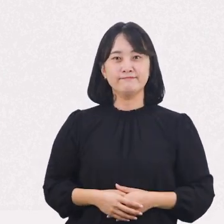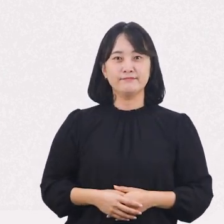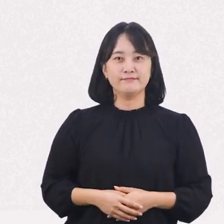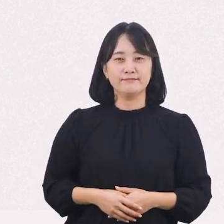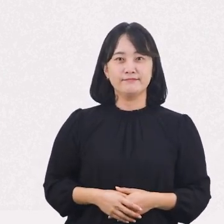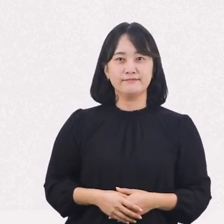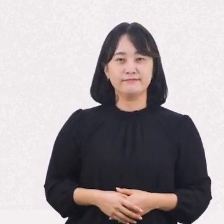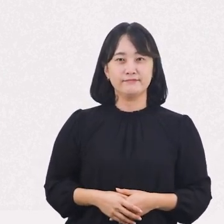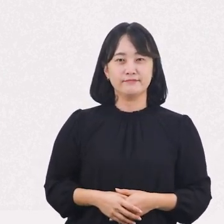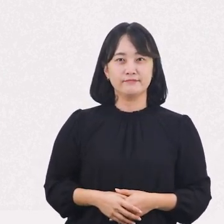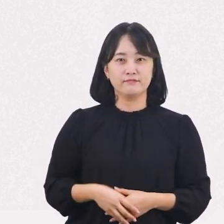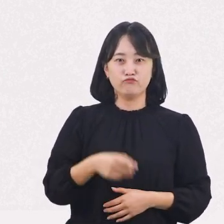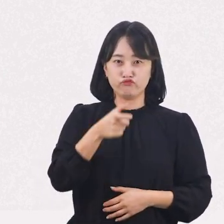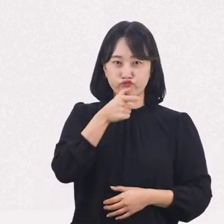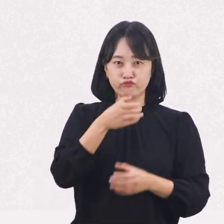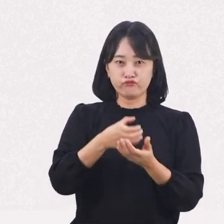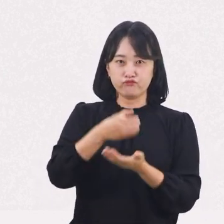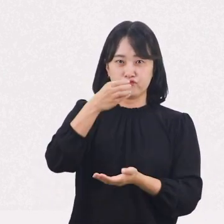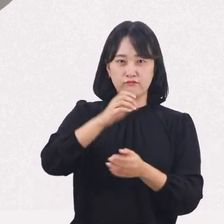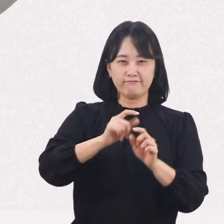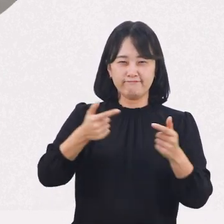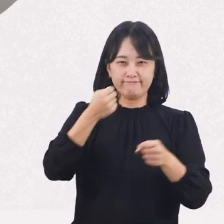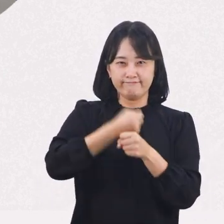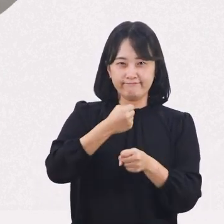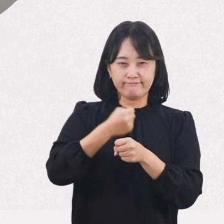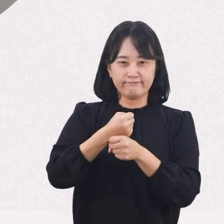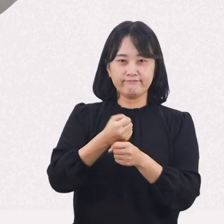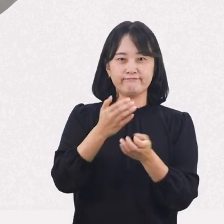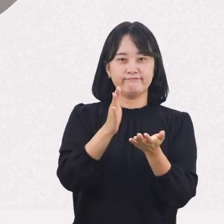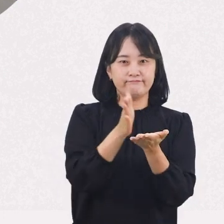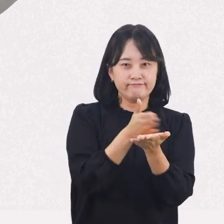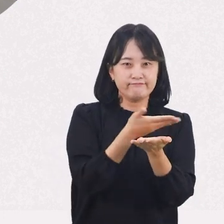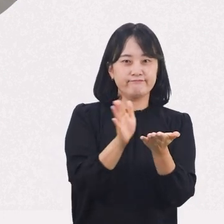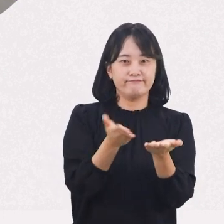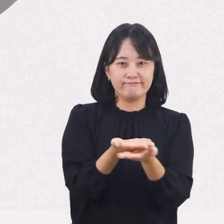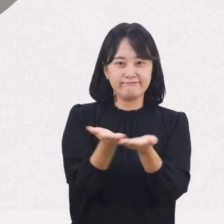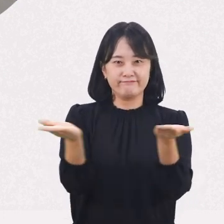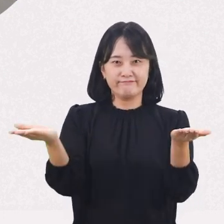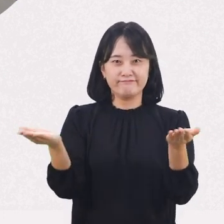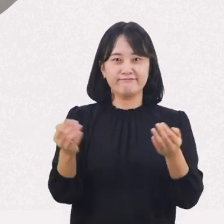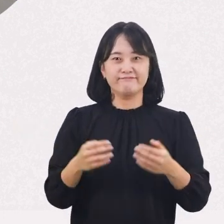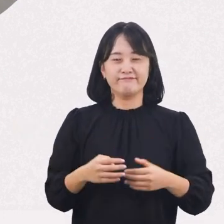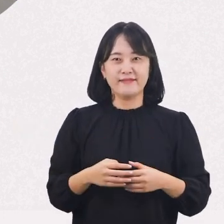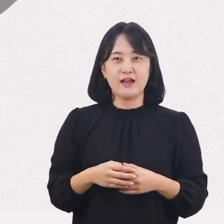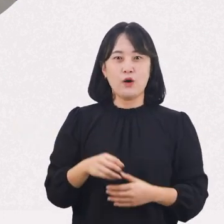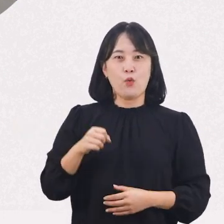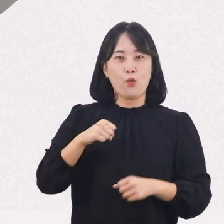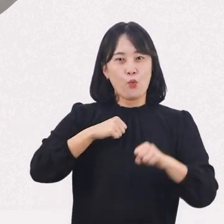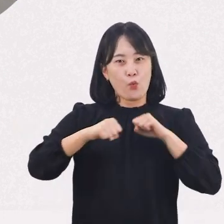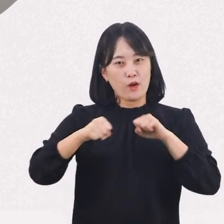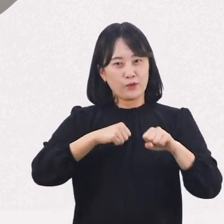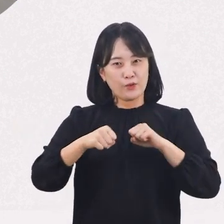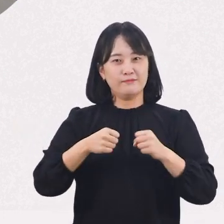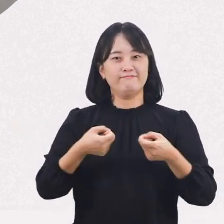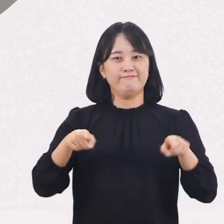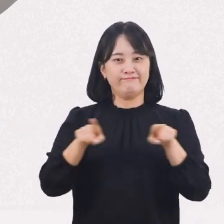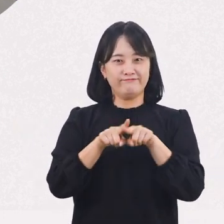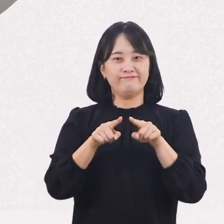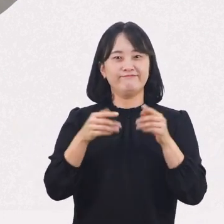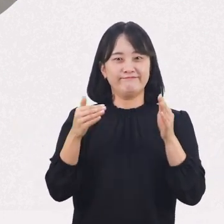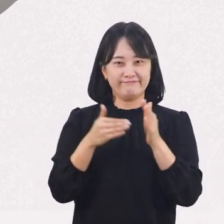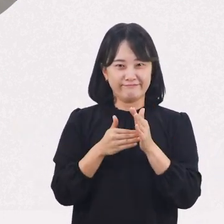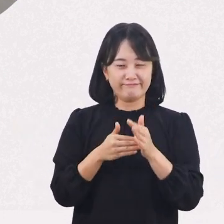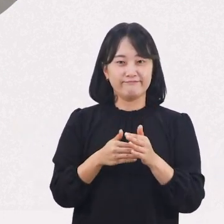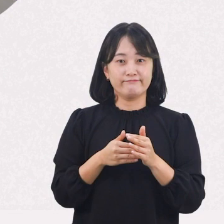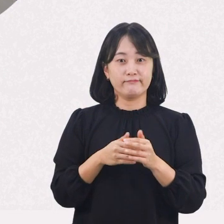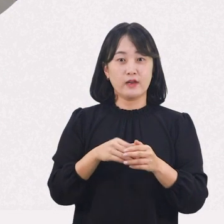생수병 저금통은 여러 개 만든 후 다른 반에 하나씩 나누어 주며 캠페인 활동도 함께 하였습니다.